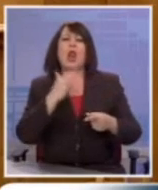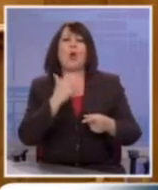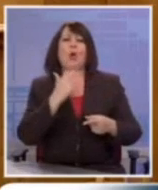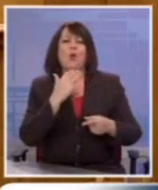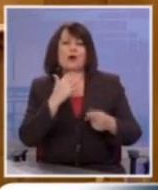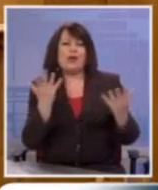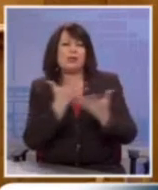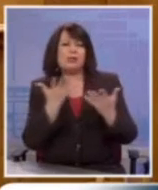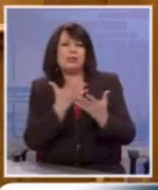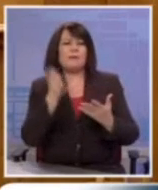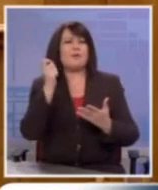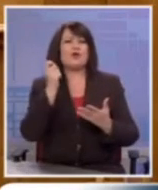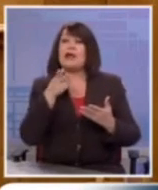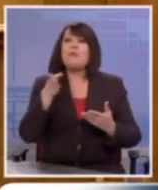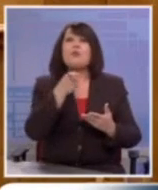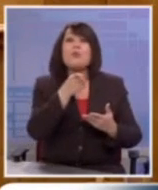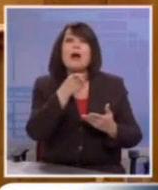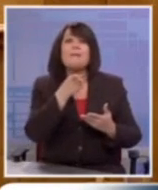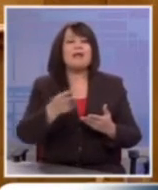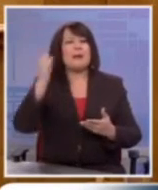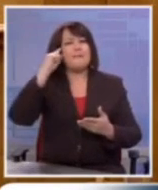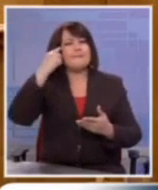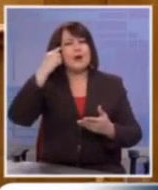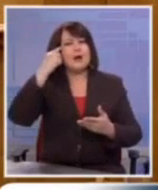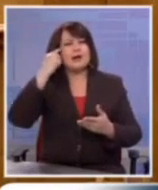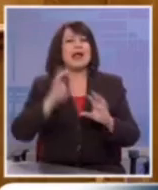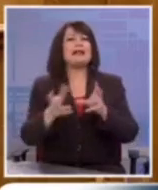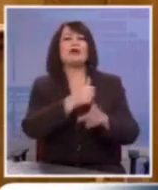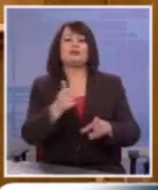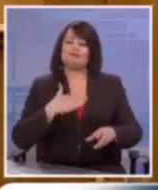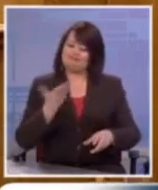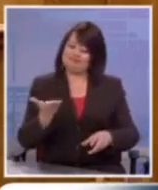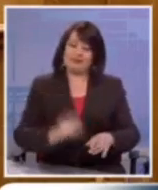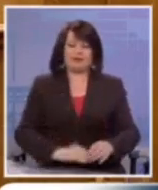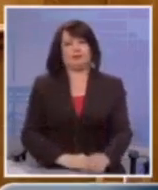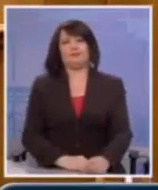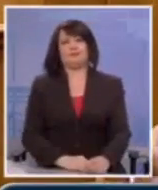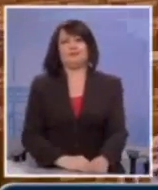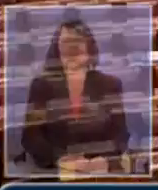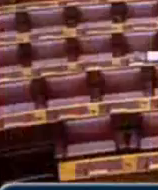ξεκαθαρισμένη πολιτική κατεύθυνση, είναι εκ του πονηρού και για τις τηλεοράσεις. Ευχαριστώ.